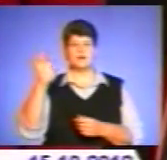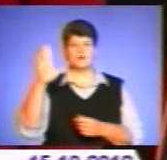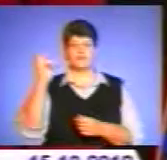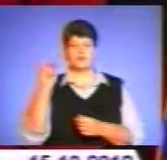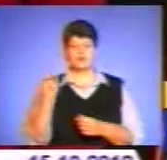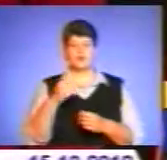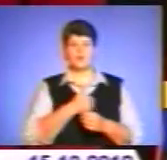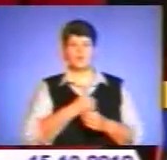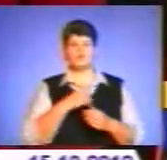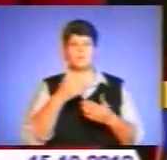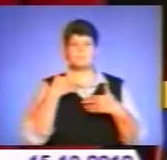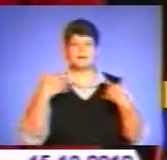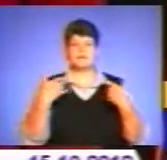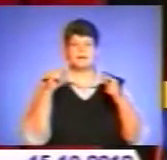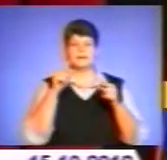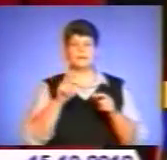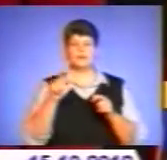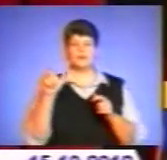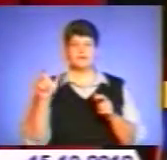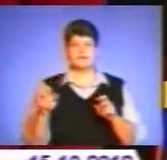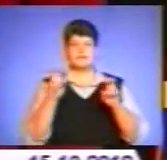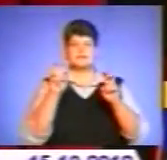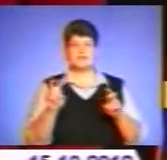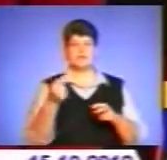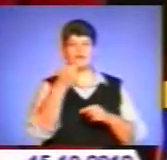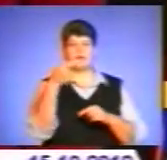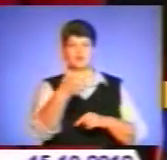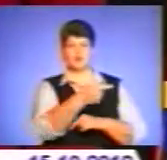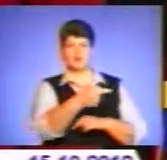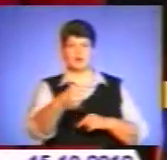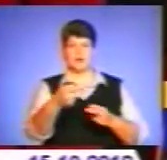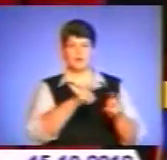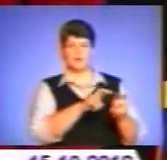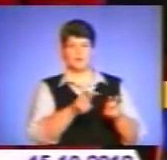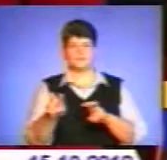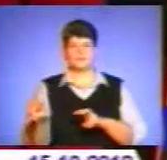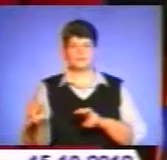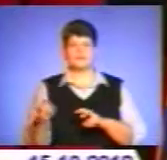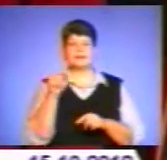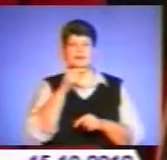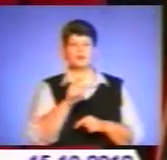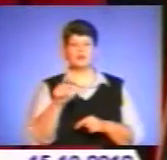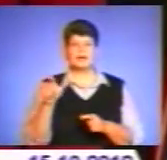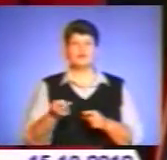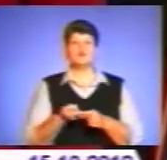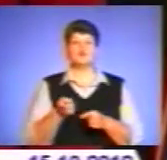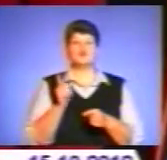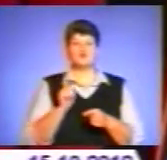привітати тих людей, які передусім сидять в першому ряду. Тих людей, які до цього